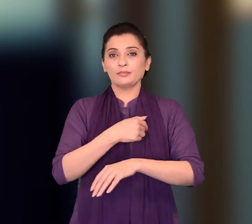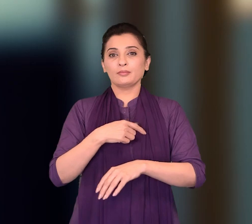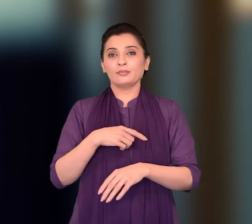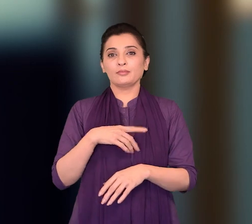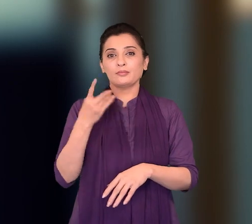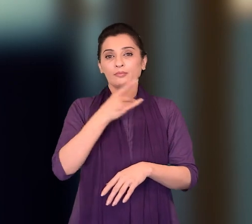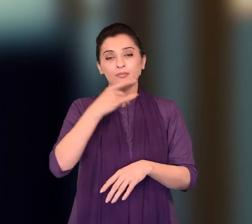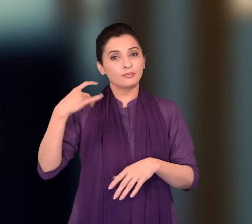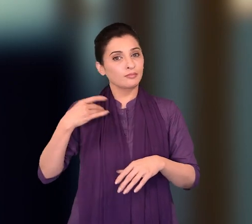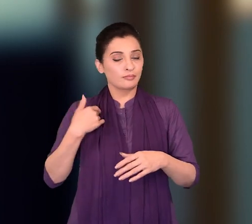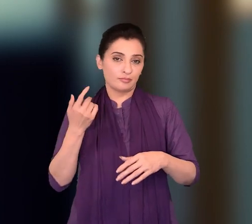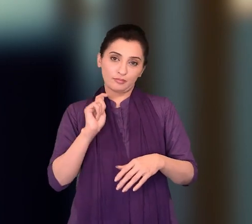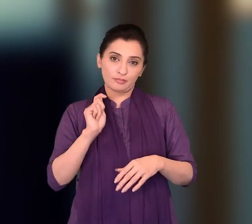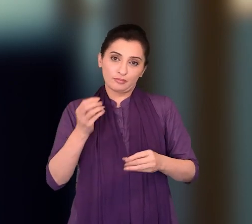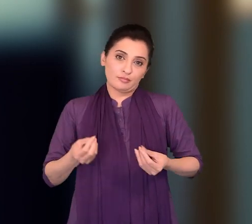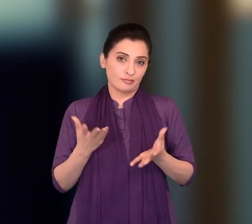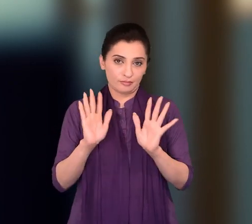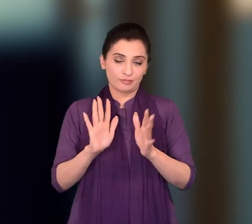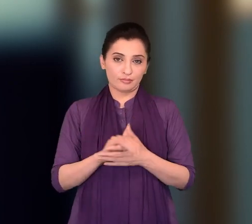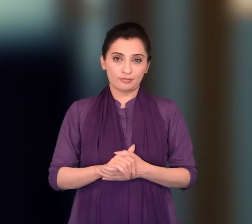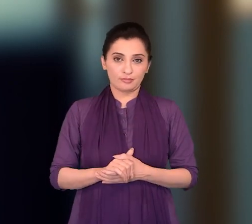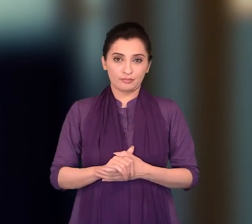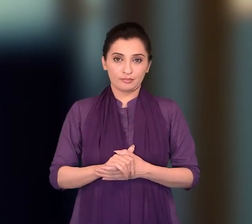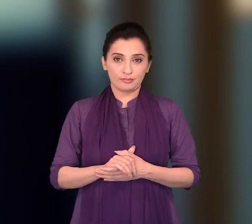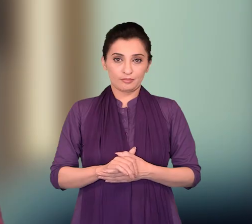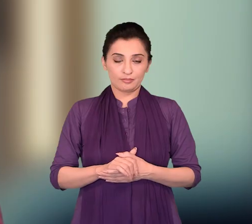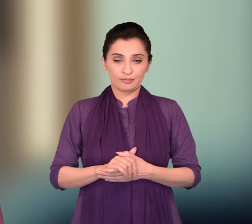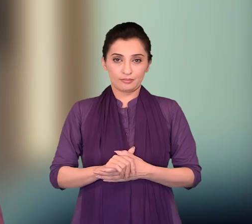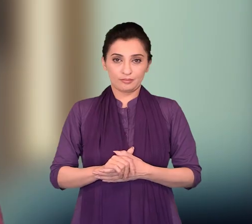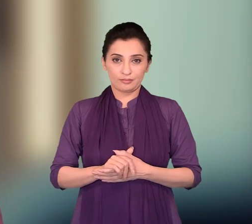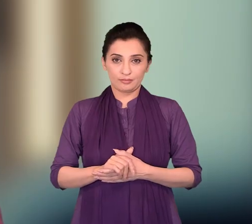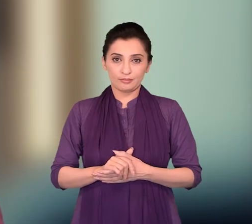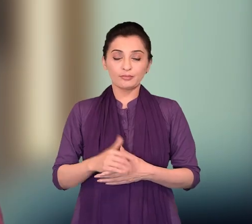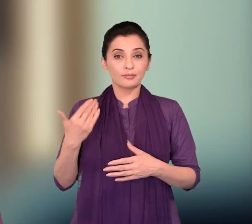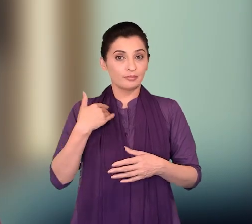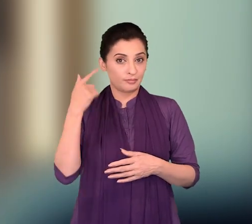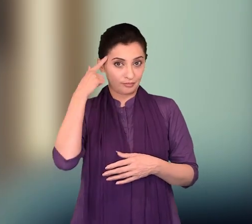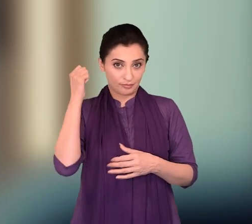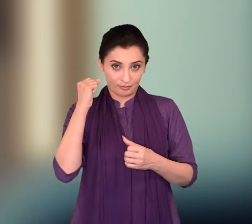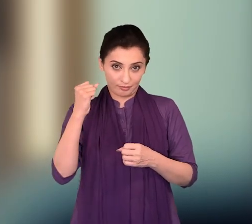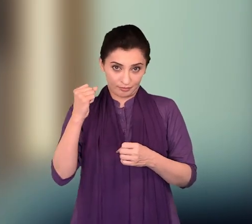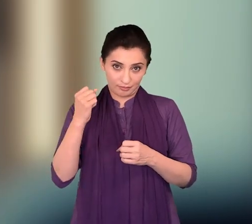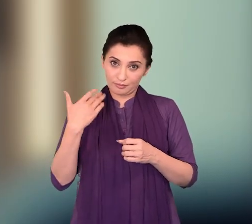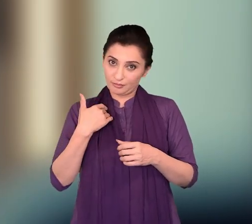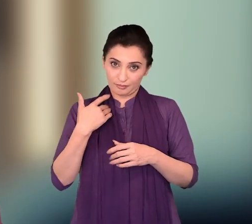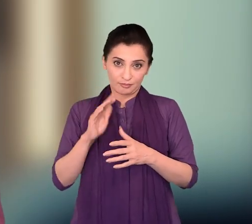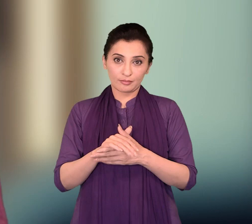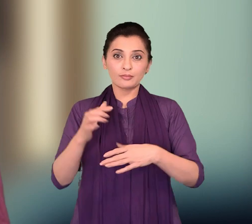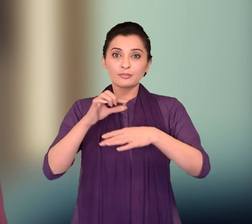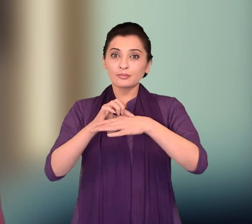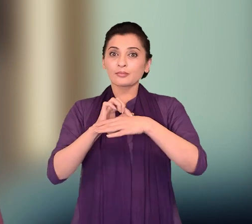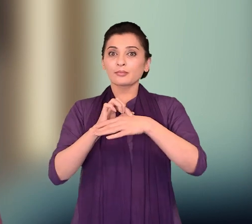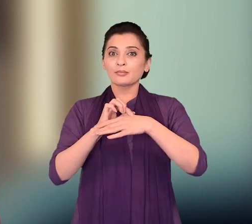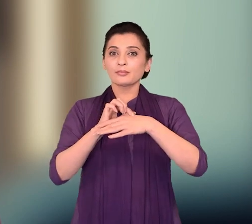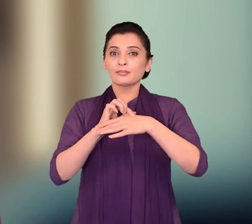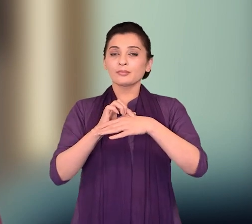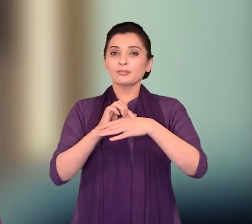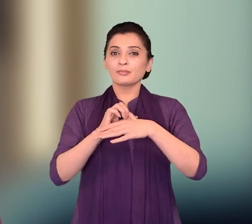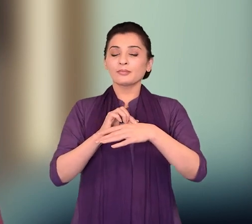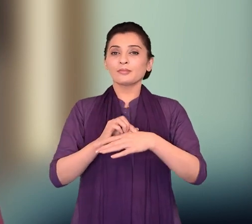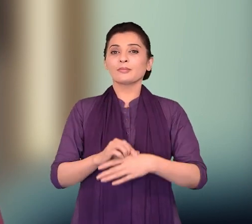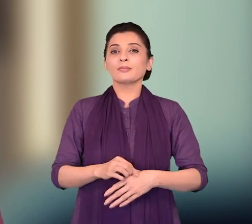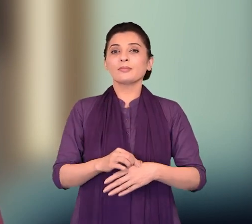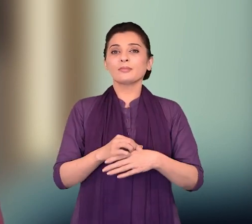پریکٹیشنر لاہور میں کام کرنا شروع کر دیا. میں یہ بلیو کرتی ہوں بہت اسٹرانگلی کہ جو اسکن ہے نا, اٹس